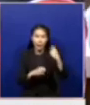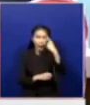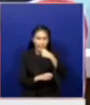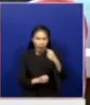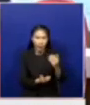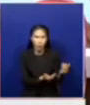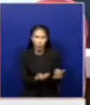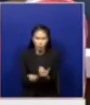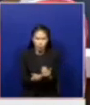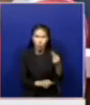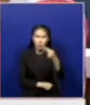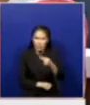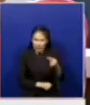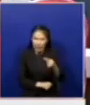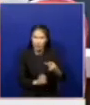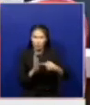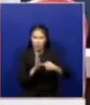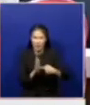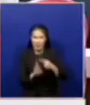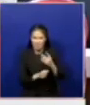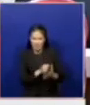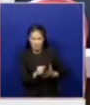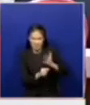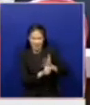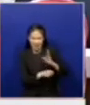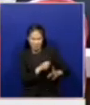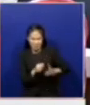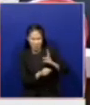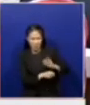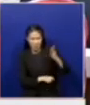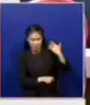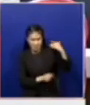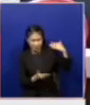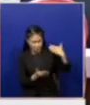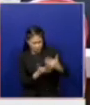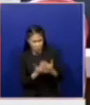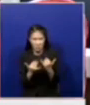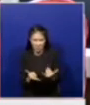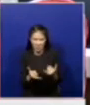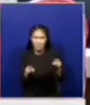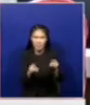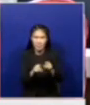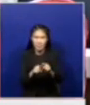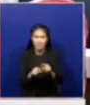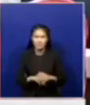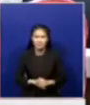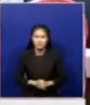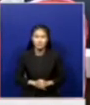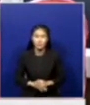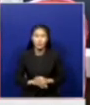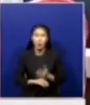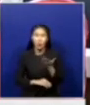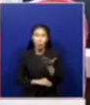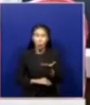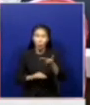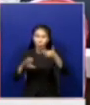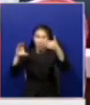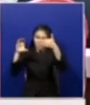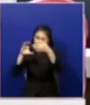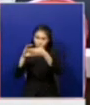คตดังเช่น 5-6 ปีที่ผ่านมาขออนุญาตที่จะให้เปิดสไลด์แผ่นที่